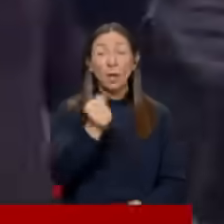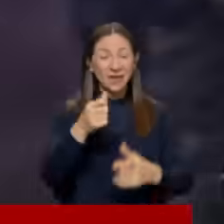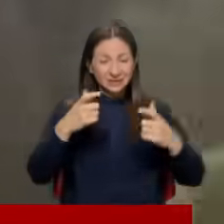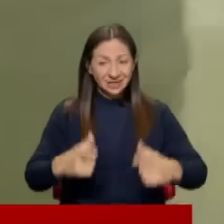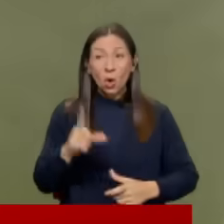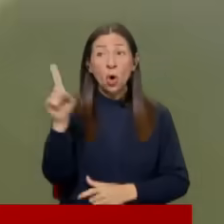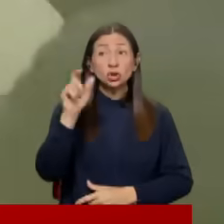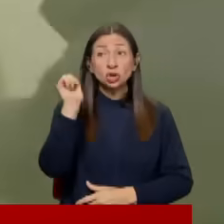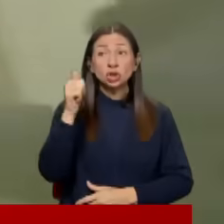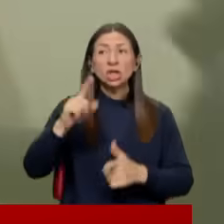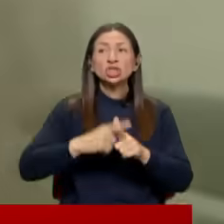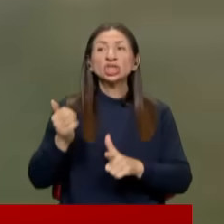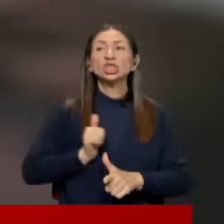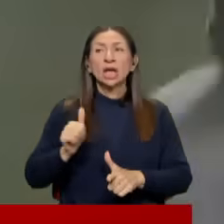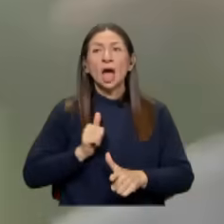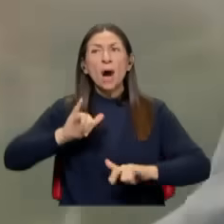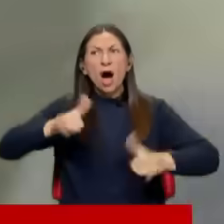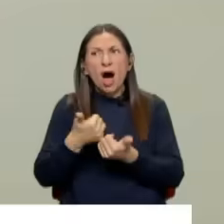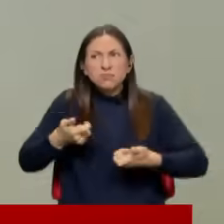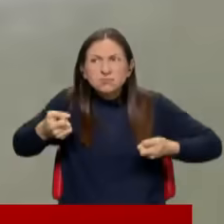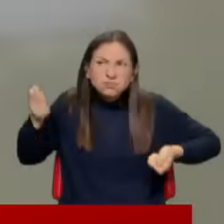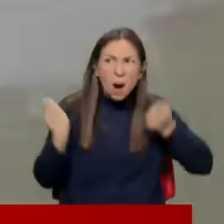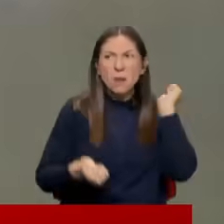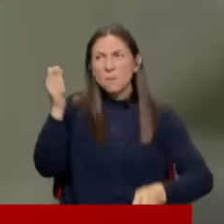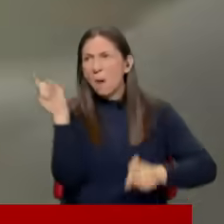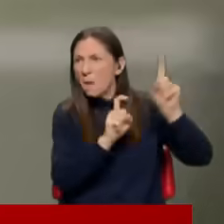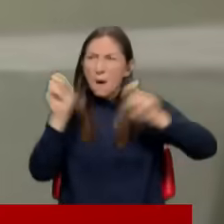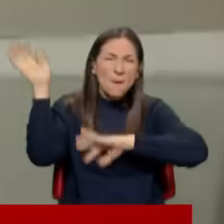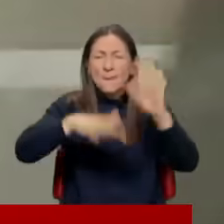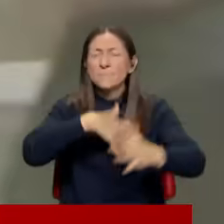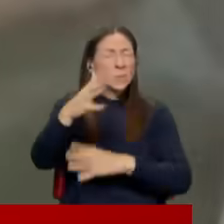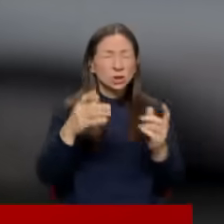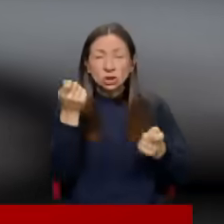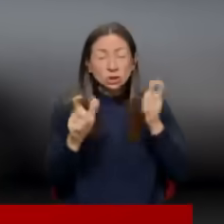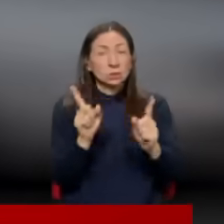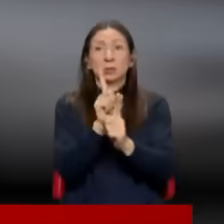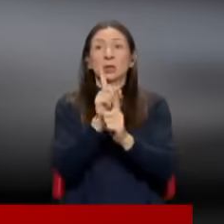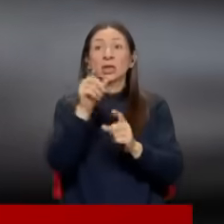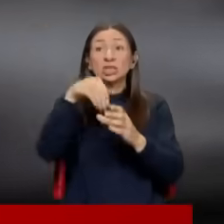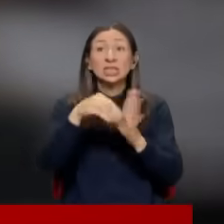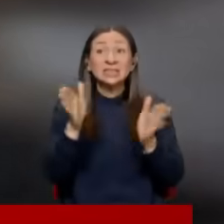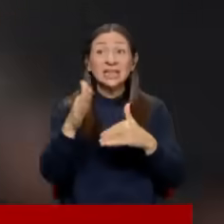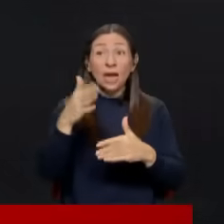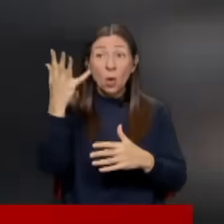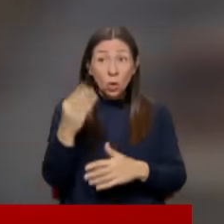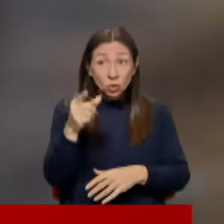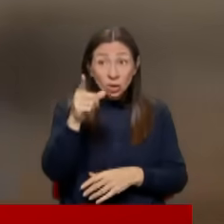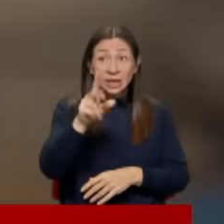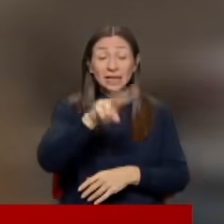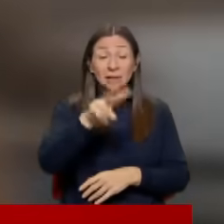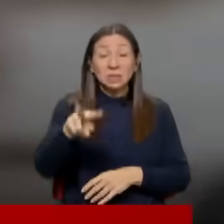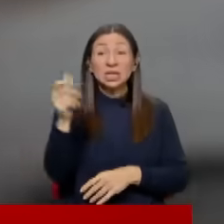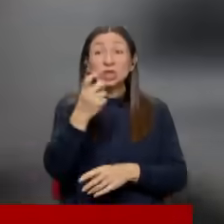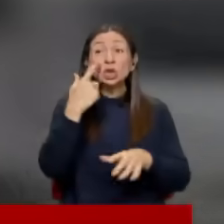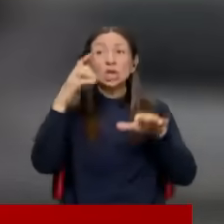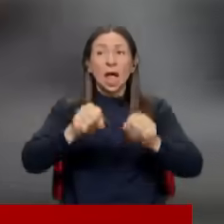Nöbettekilerin 10. gününde jandarmanın sert müdahalesiyle karşı karşıya kaldığı işçiler, aralarında sendikalarında olduğu 22